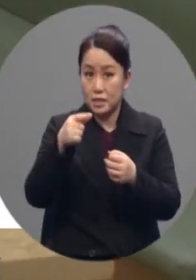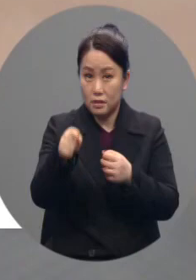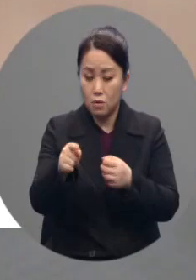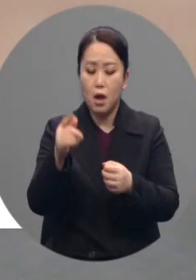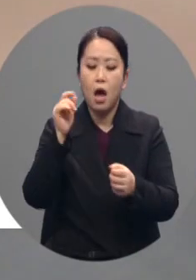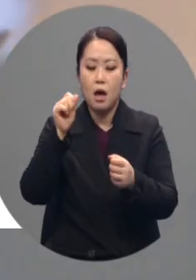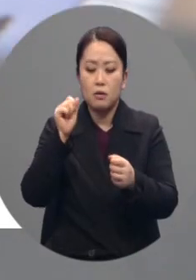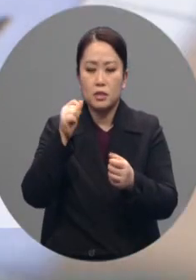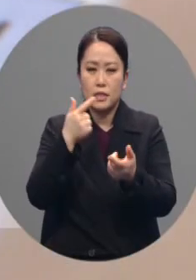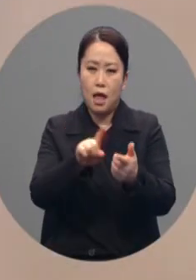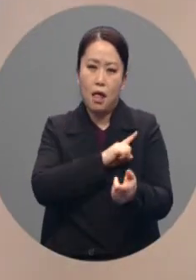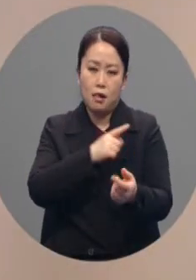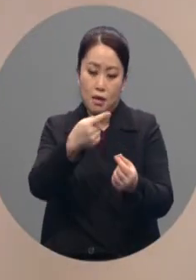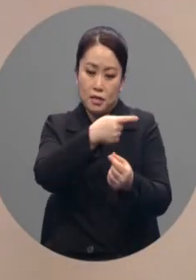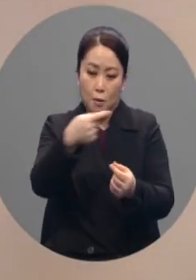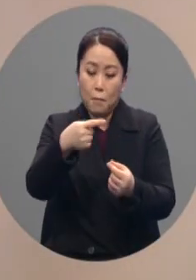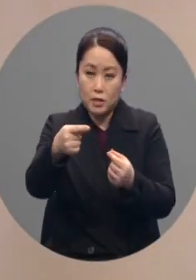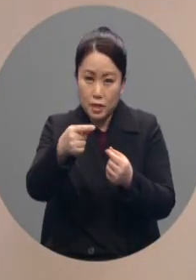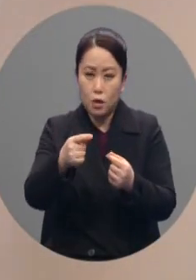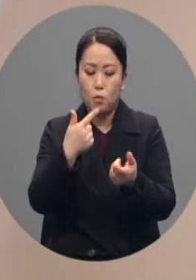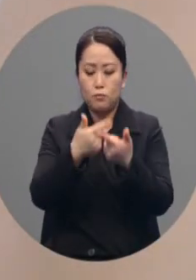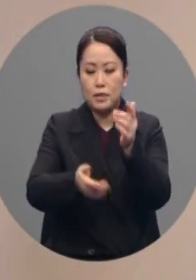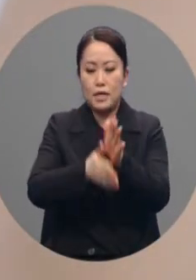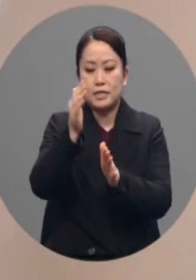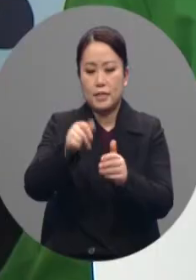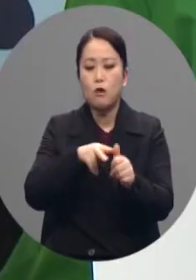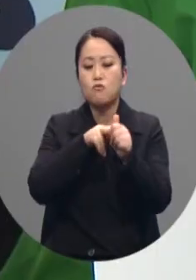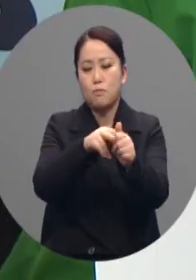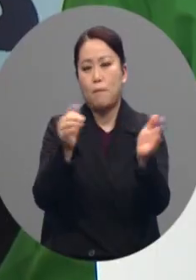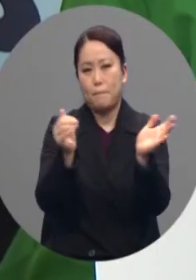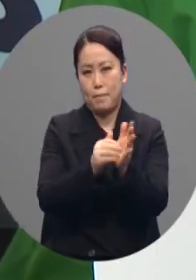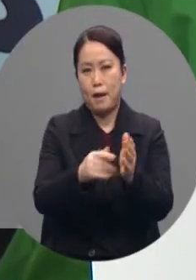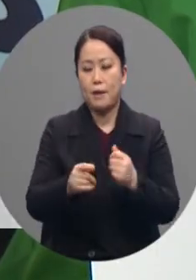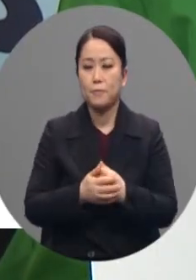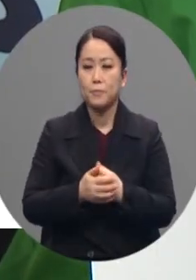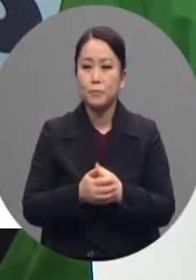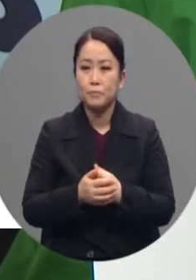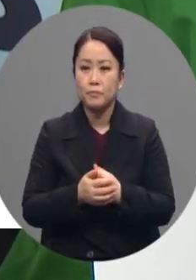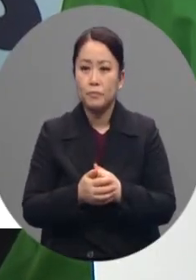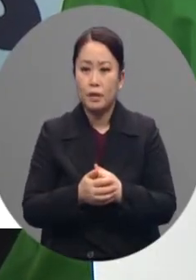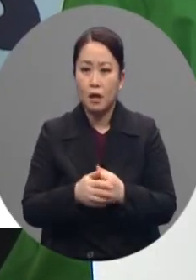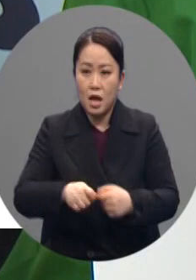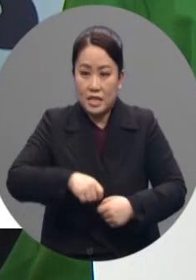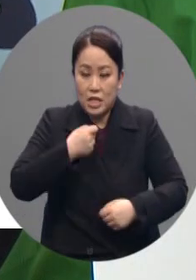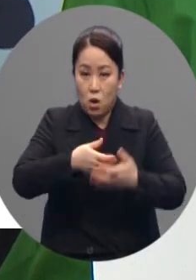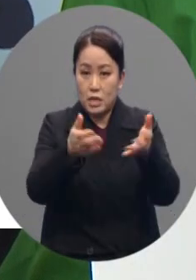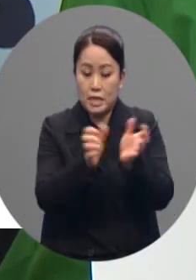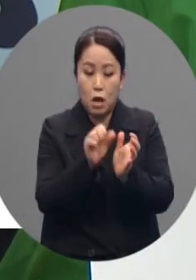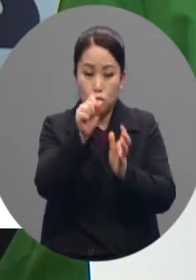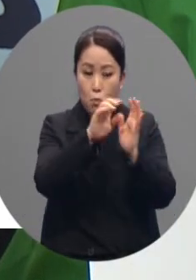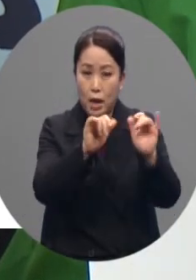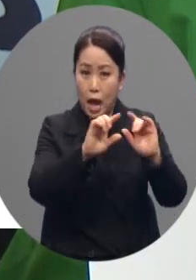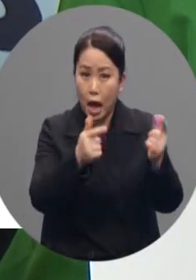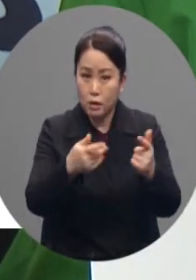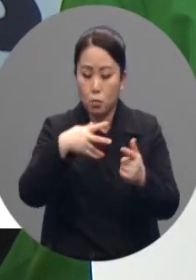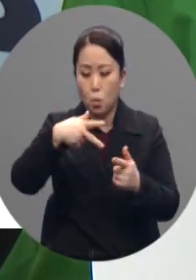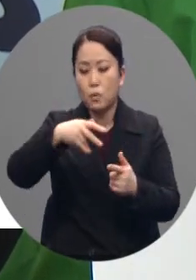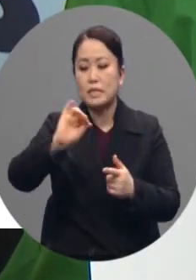마치고 선거 전에 뛰어들었습니다. 정의당 후보가 아니라 진보정당 단일